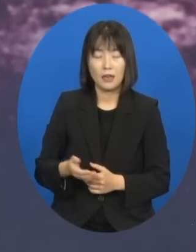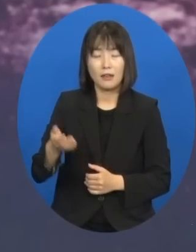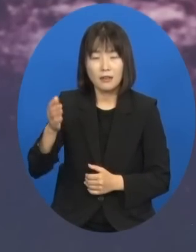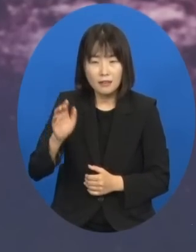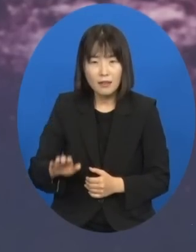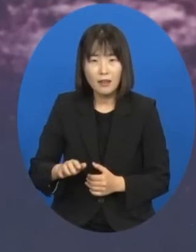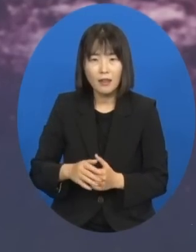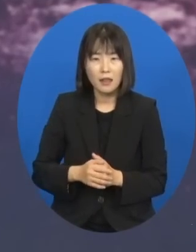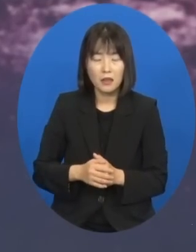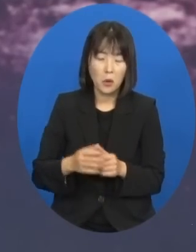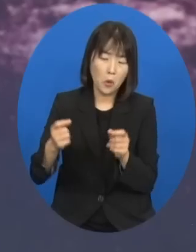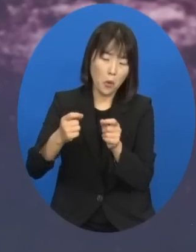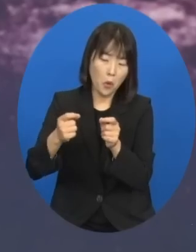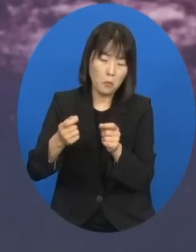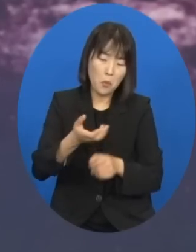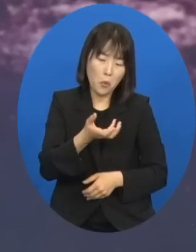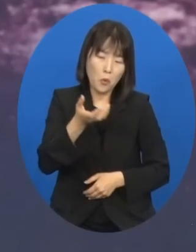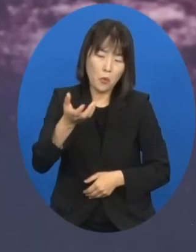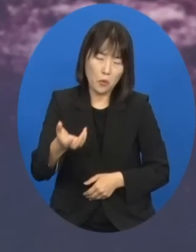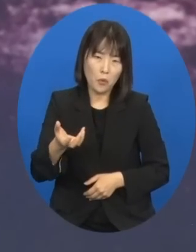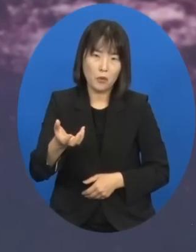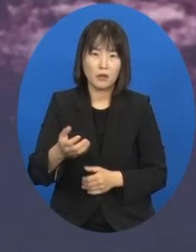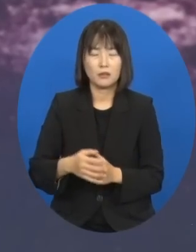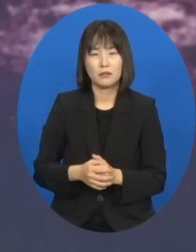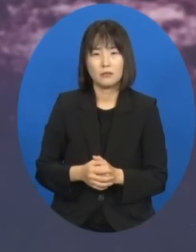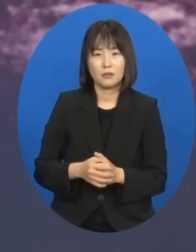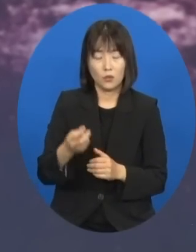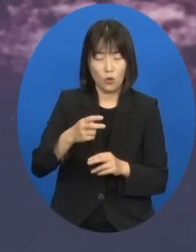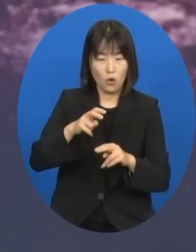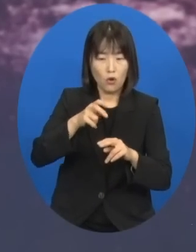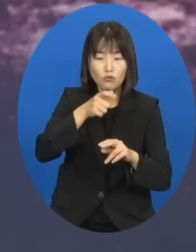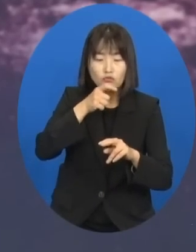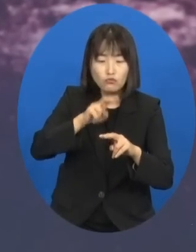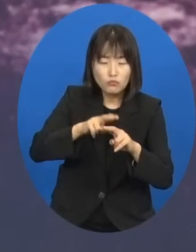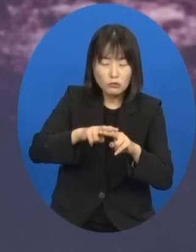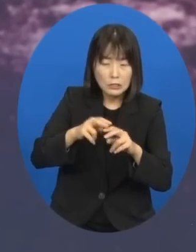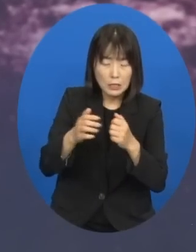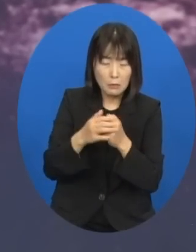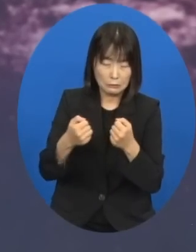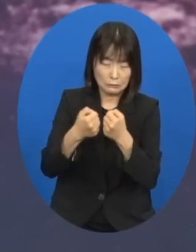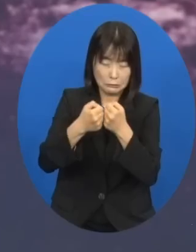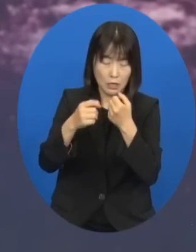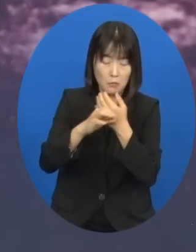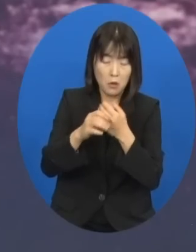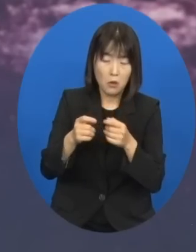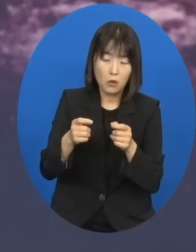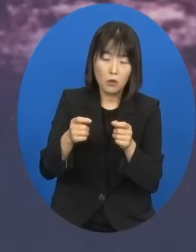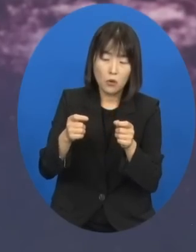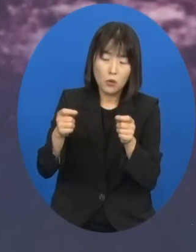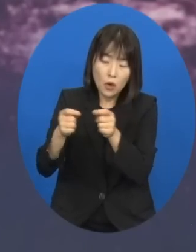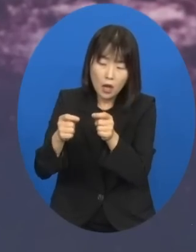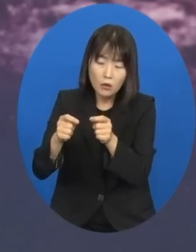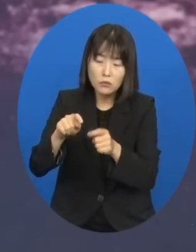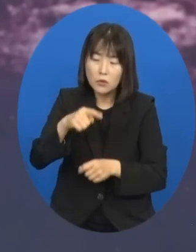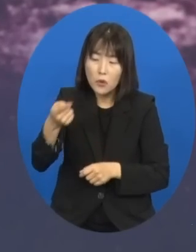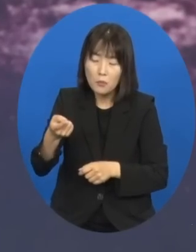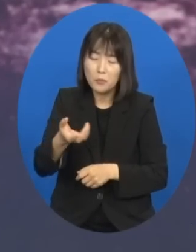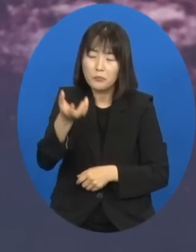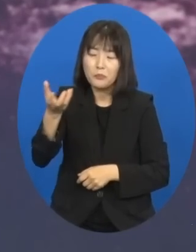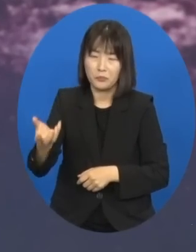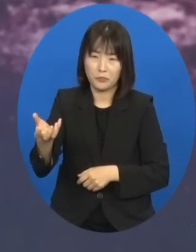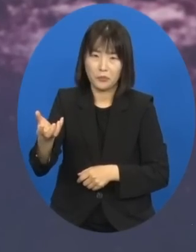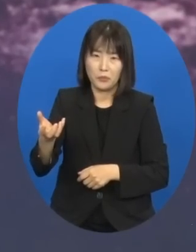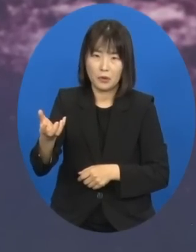이사가 거기서 이제 우물 때문에 또 싸우잖아요. 거기 또 옆으로 살짝 그러니까 어떻게 해서든 이삭은요 하나님이 부르신